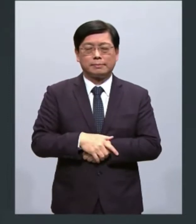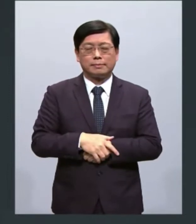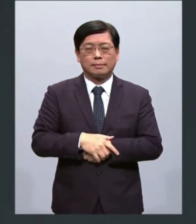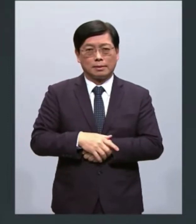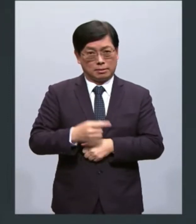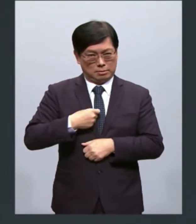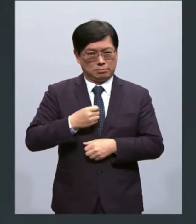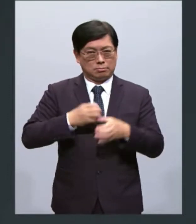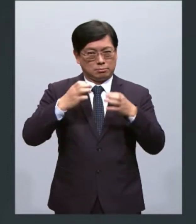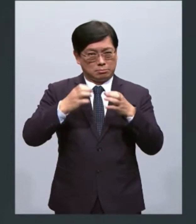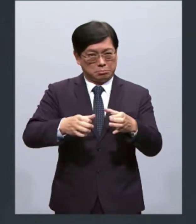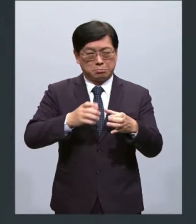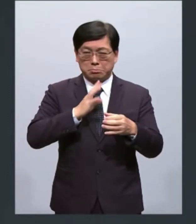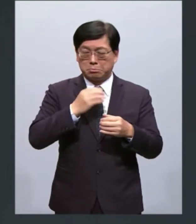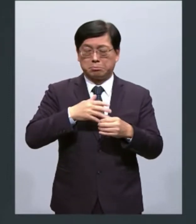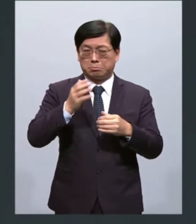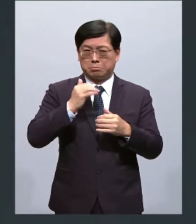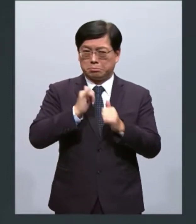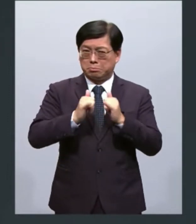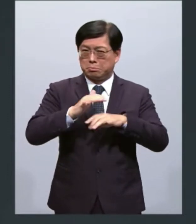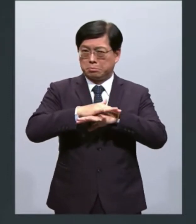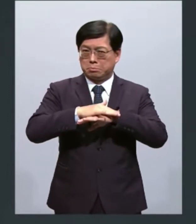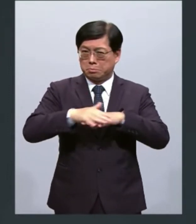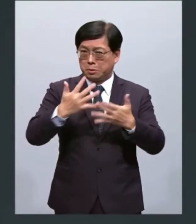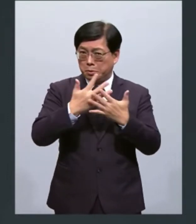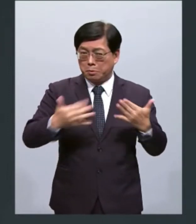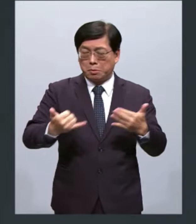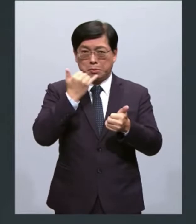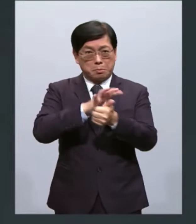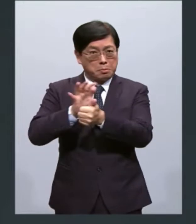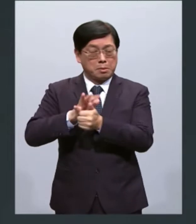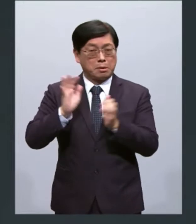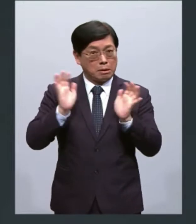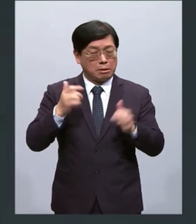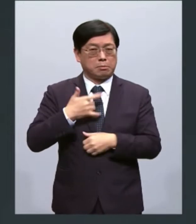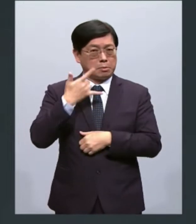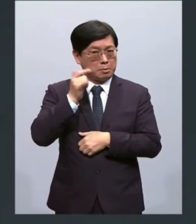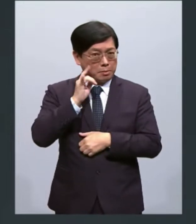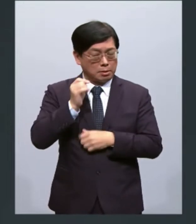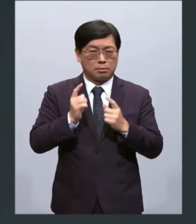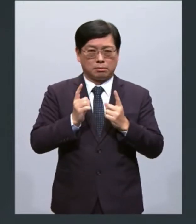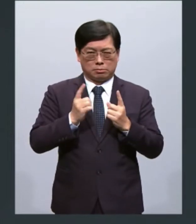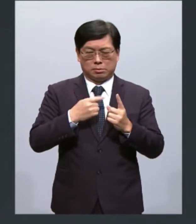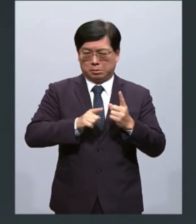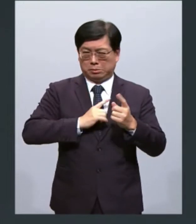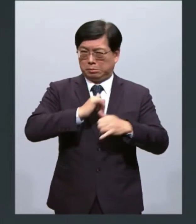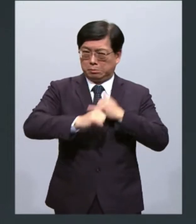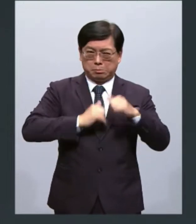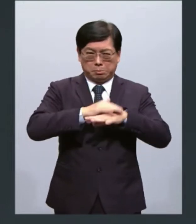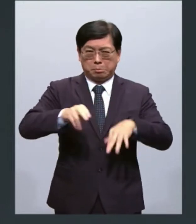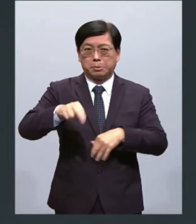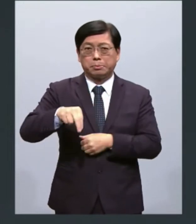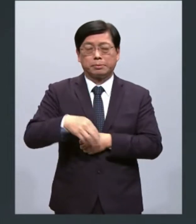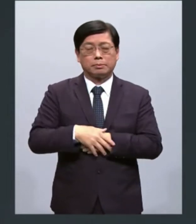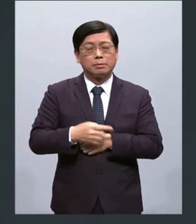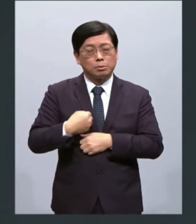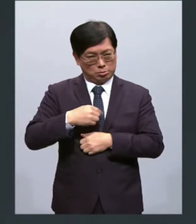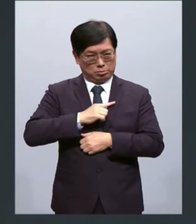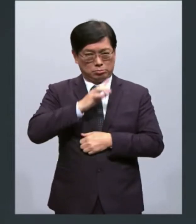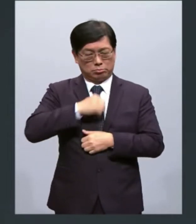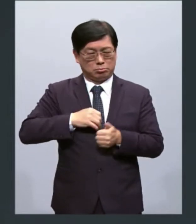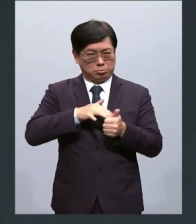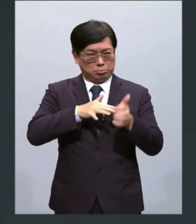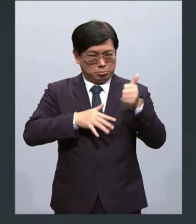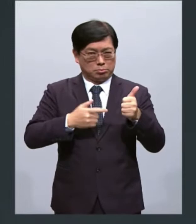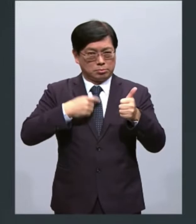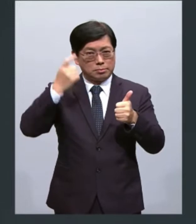们如何建构一个社会安全网，来让孩子跟家长可以安全的生活？这是我们作为领导人